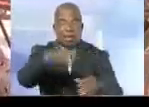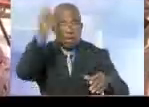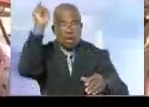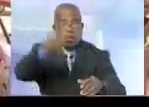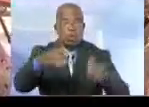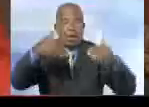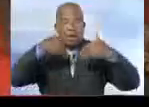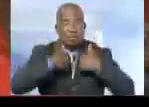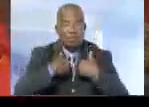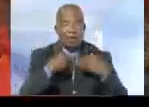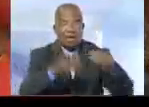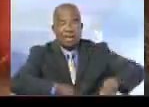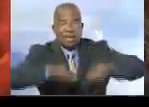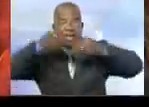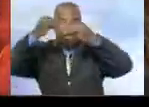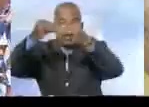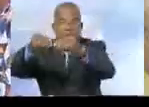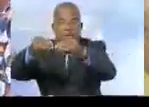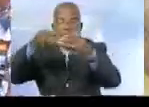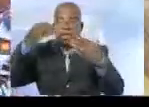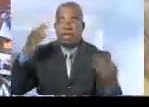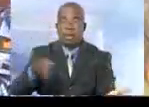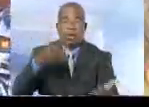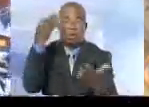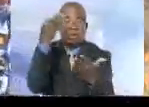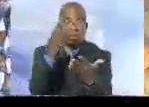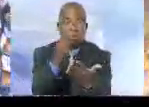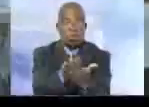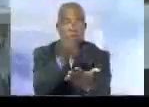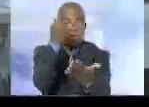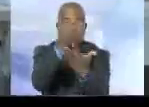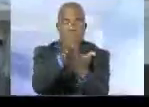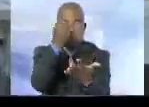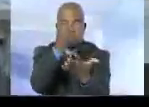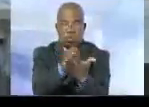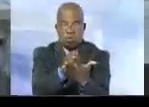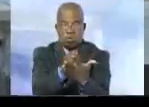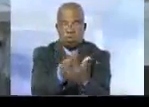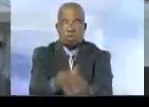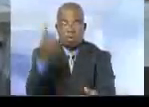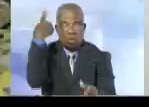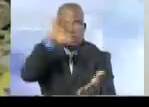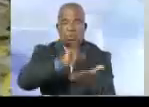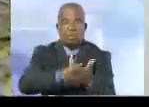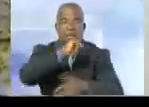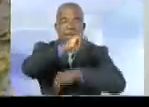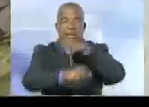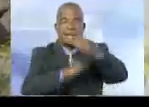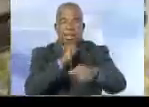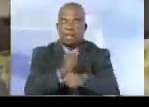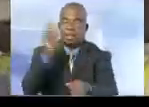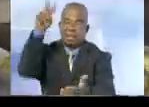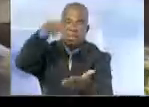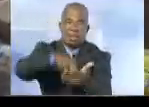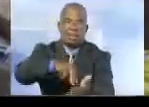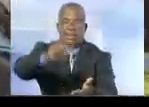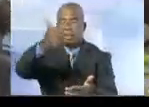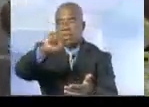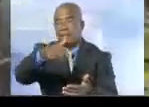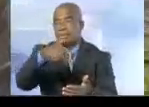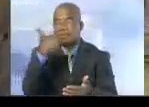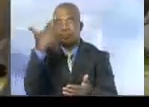objectif, voire aller au-delà, la Direction générale des douanes s'organise. Elle vient d'initier une rencontre avec toutes les